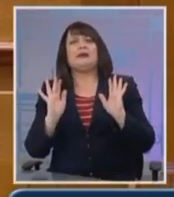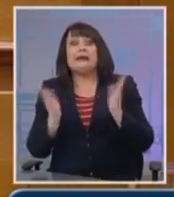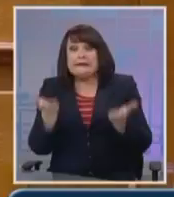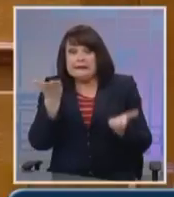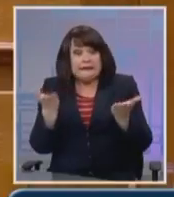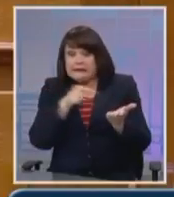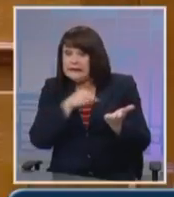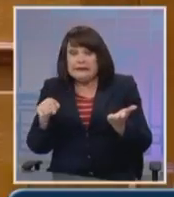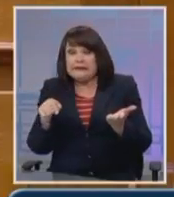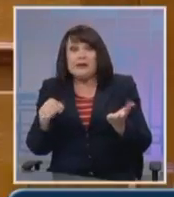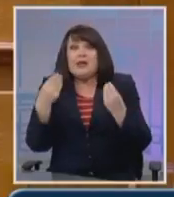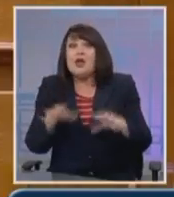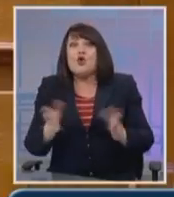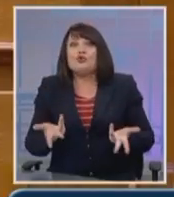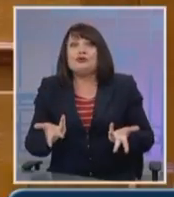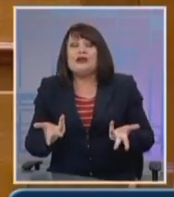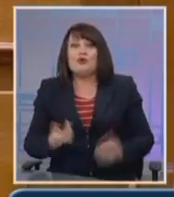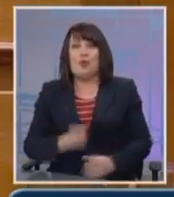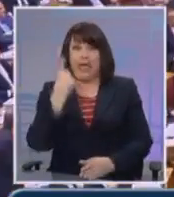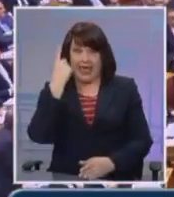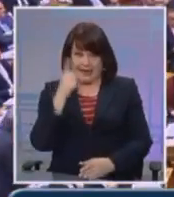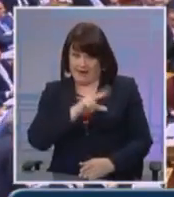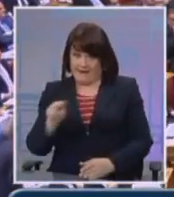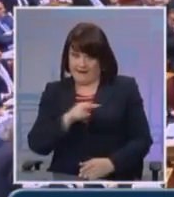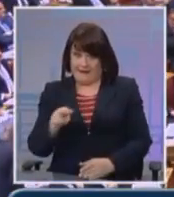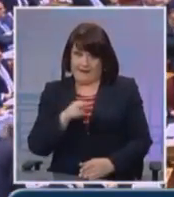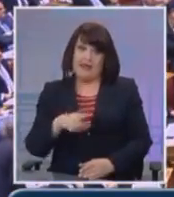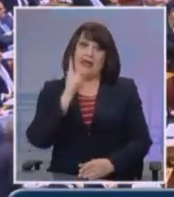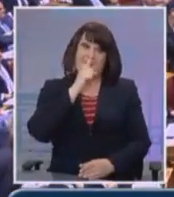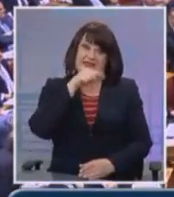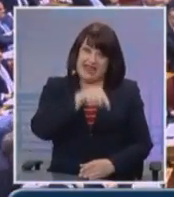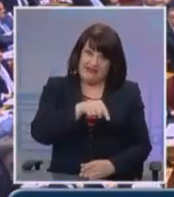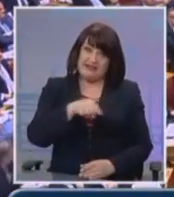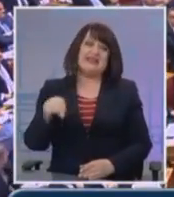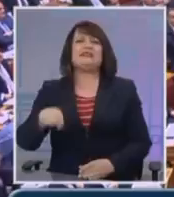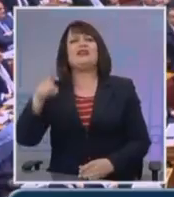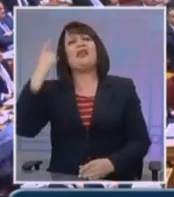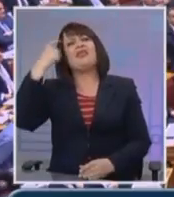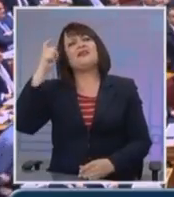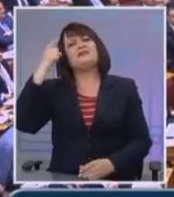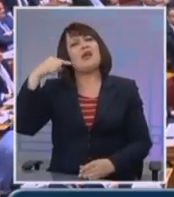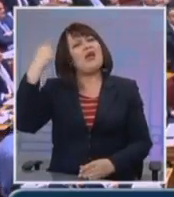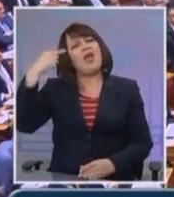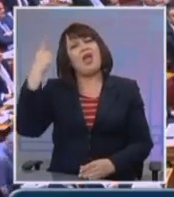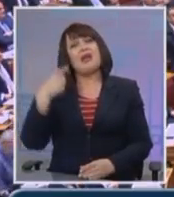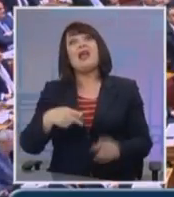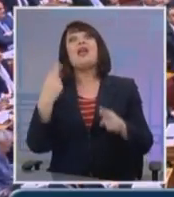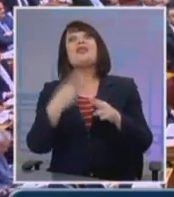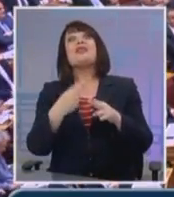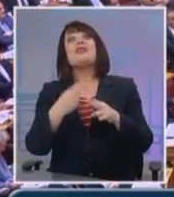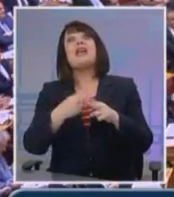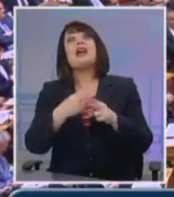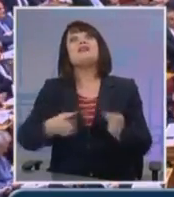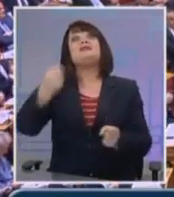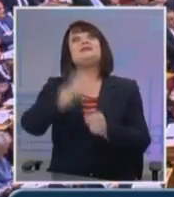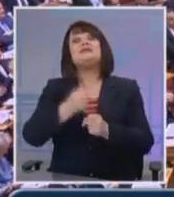μία και στην άλλη περίπτωση όμως, ένα είναι βέβαιο. Είτε ψεύτης είτε αυταπατώμενος, δεν αξίζεται να είστε πρωθυπουργός αυτής